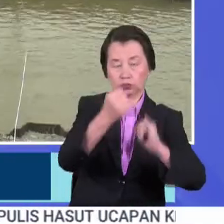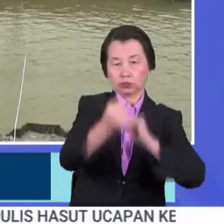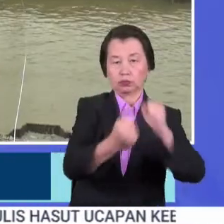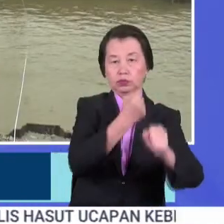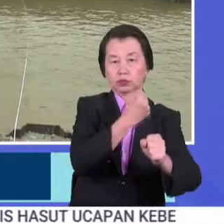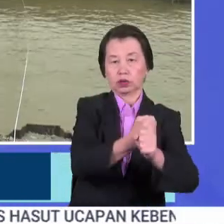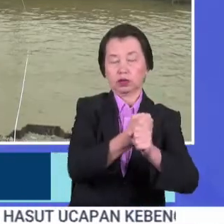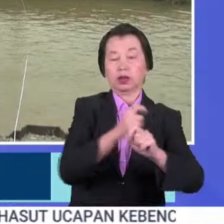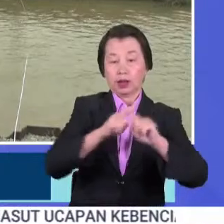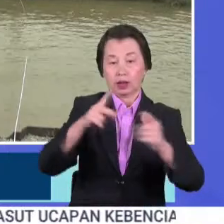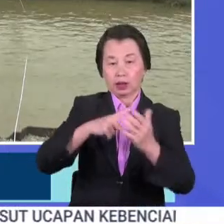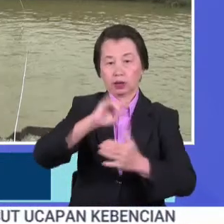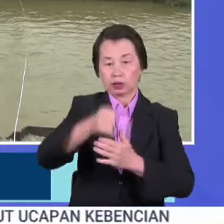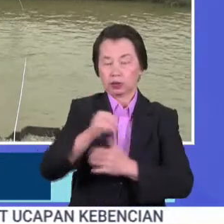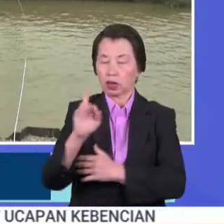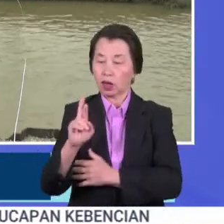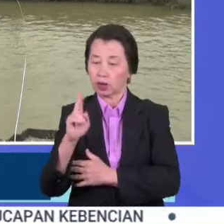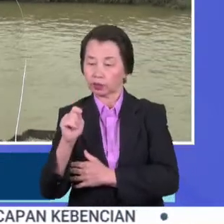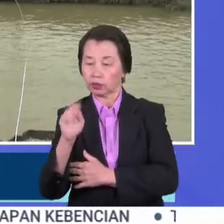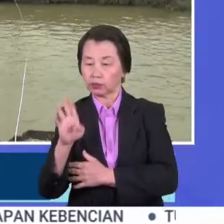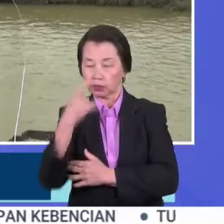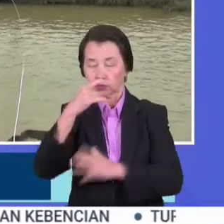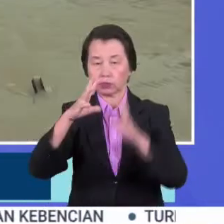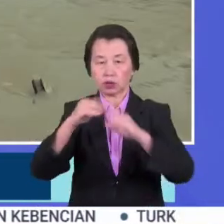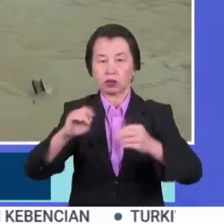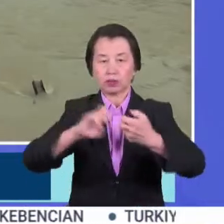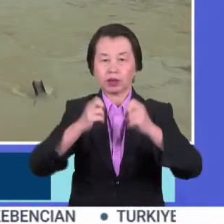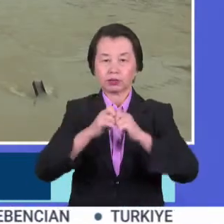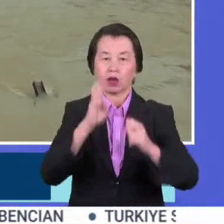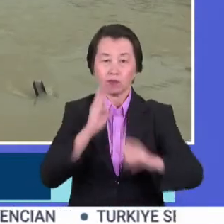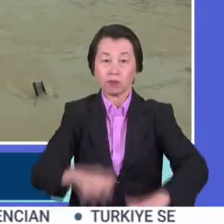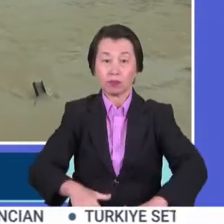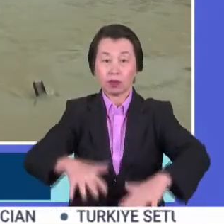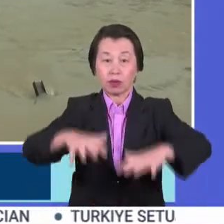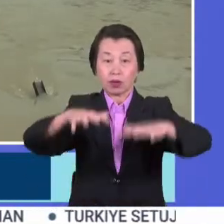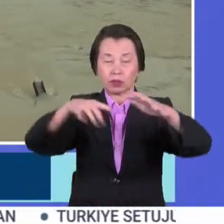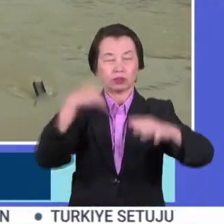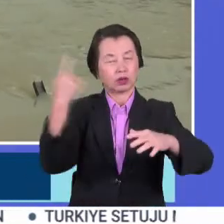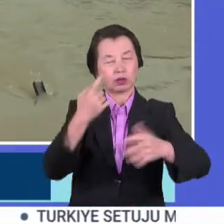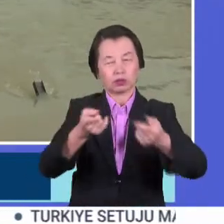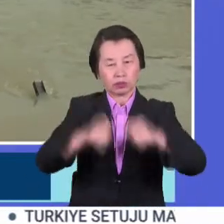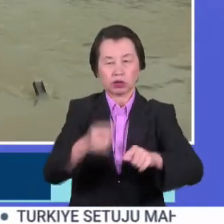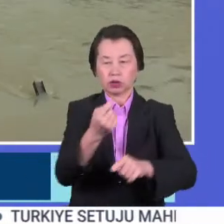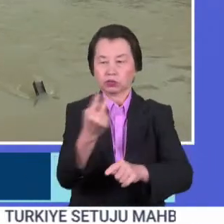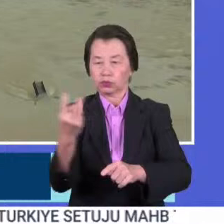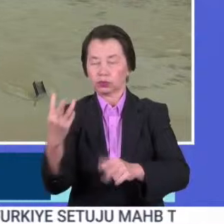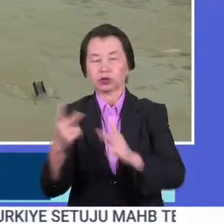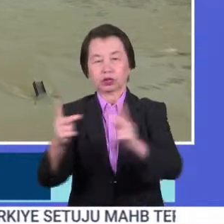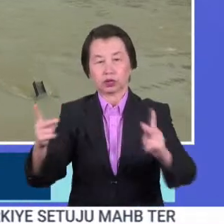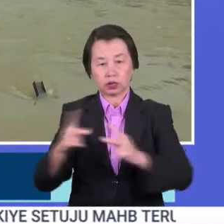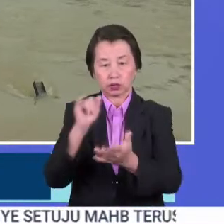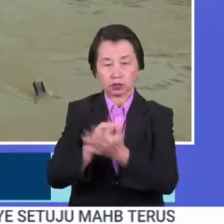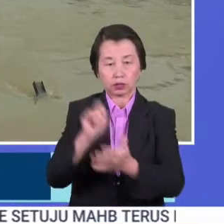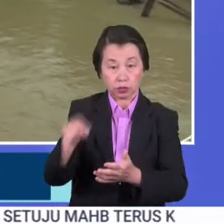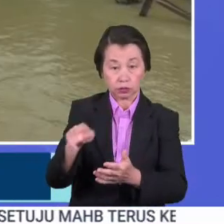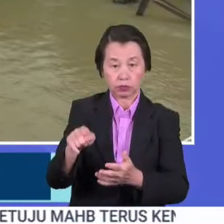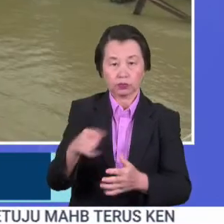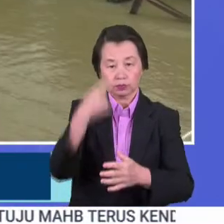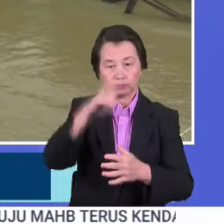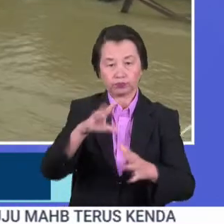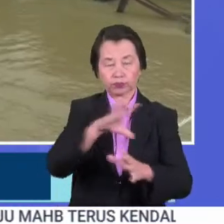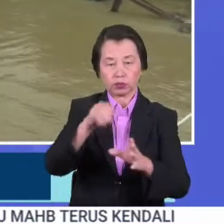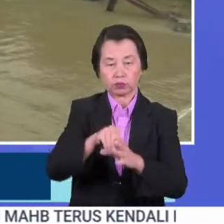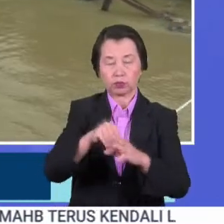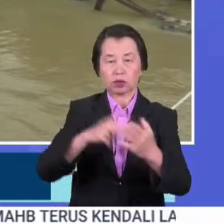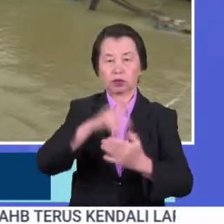tahun. Pembangunan projek RTB bagi mengatasi masalah banjir yang kerap berlaku di beberapa kawasan di negeri itu. Ia antaranya